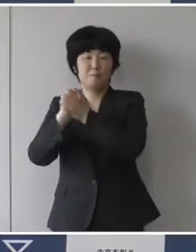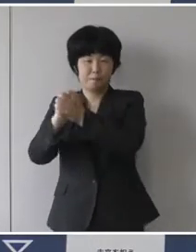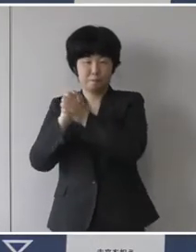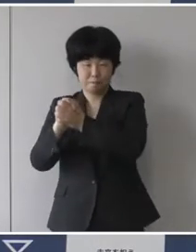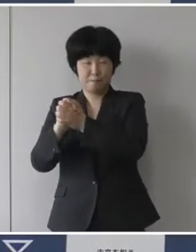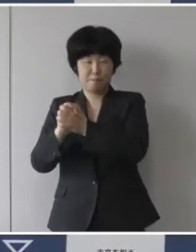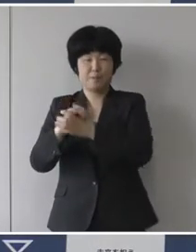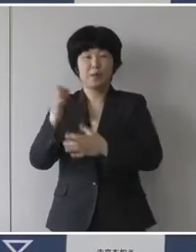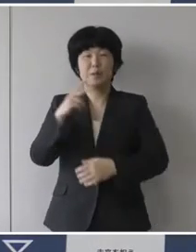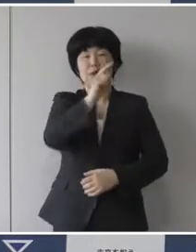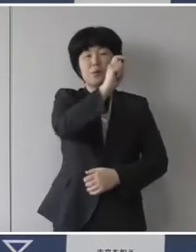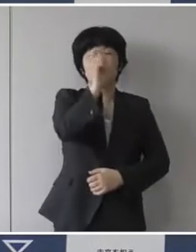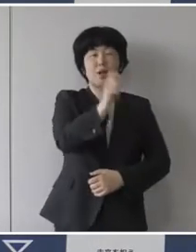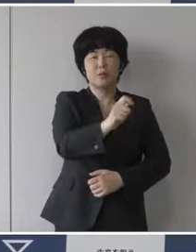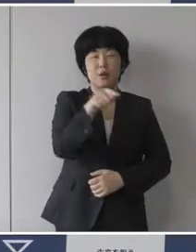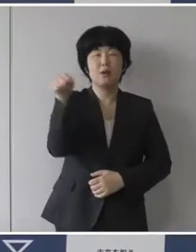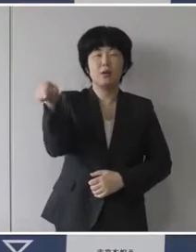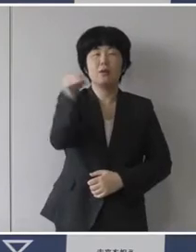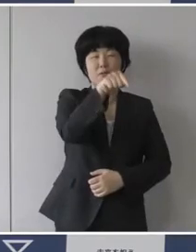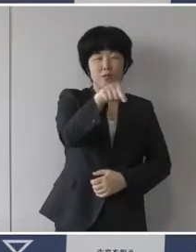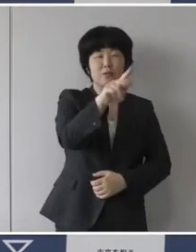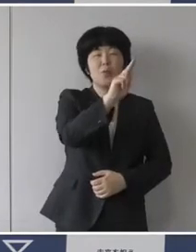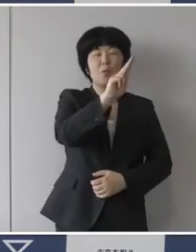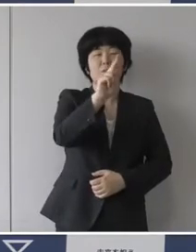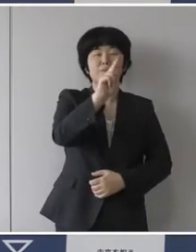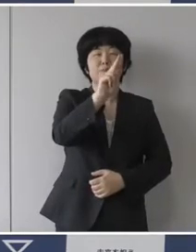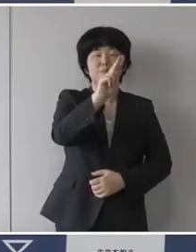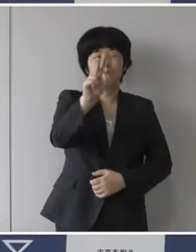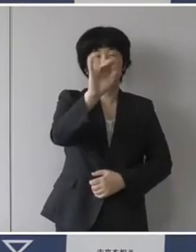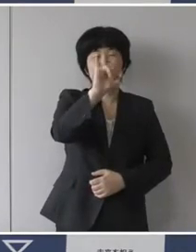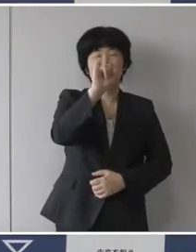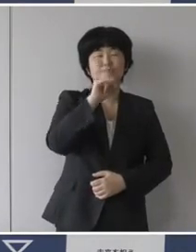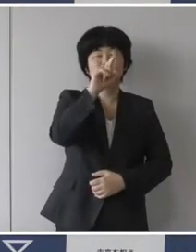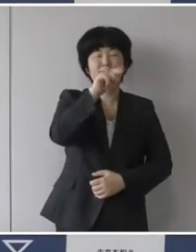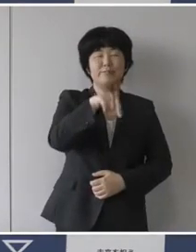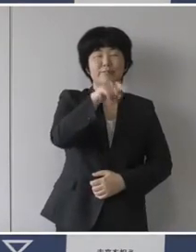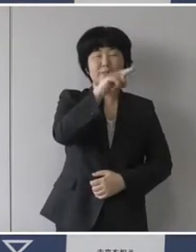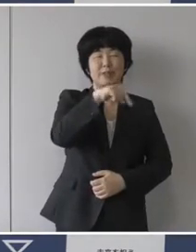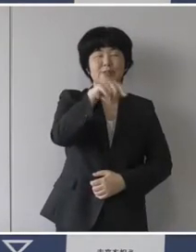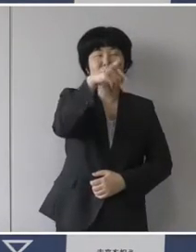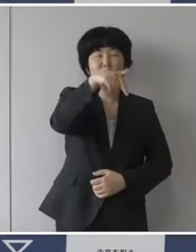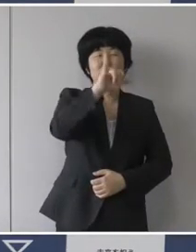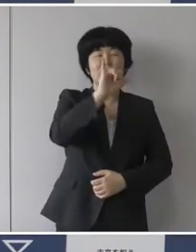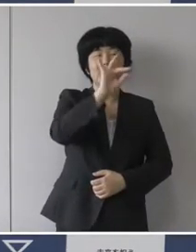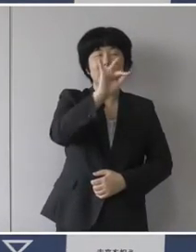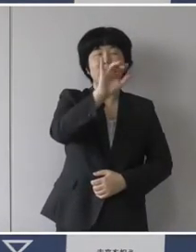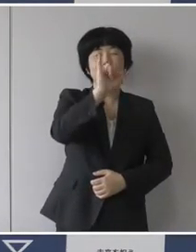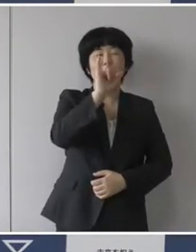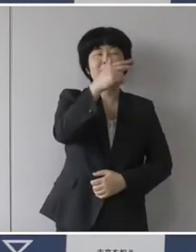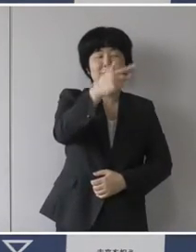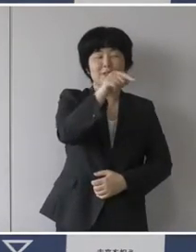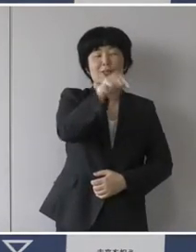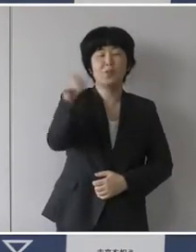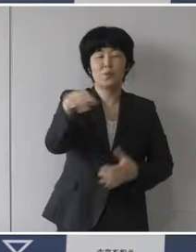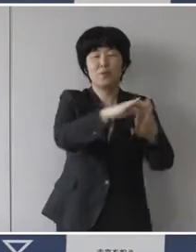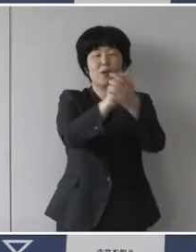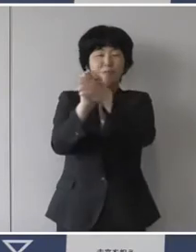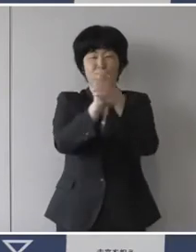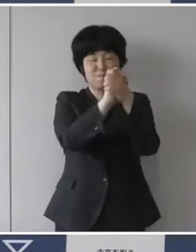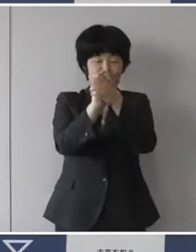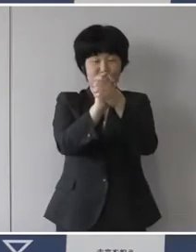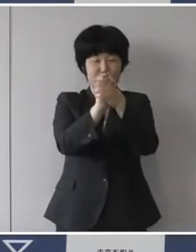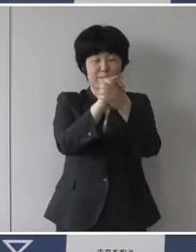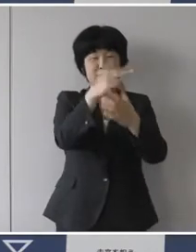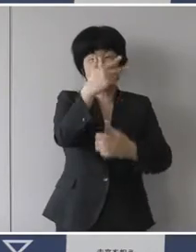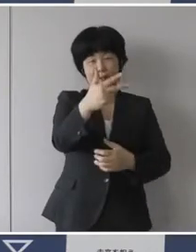妹都市になっていますので、本市としてはパネベゼス市にこの支援をして、それを